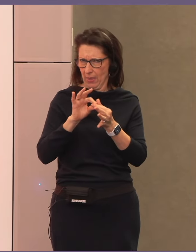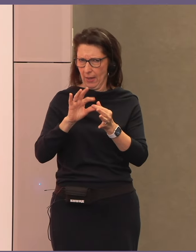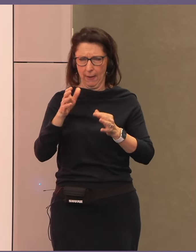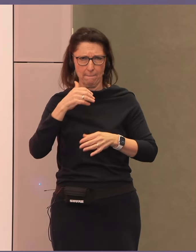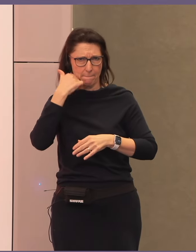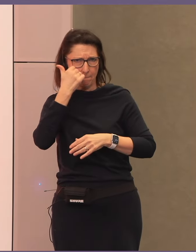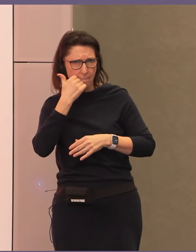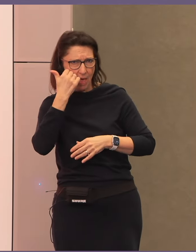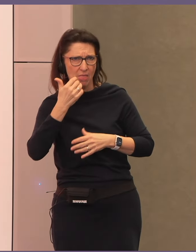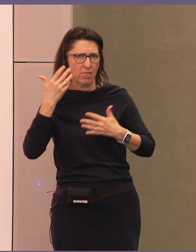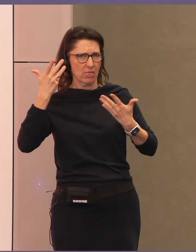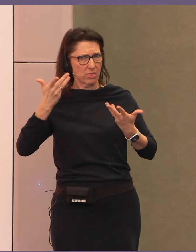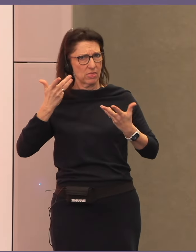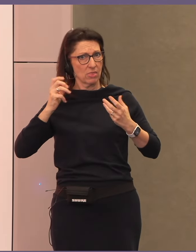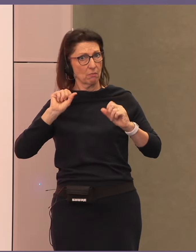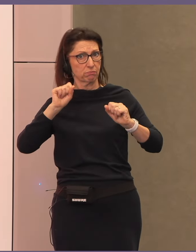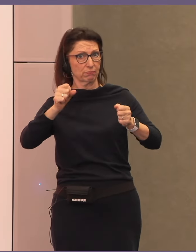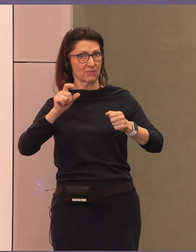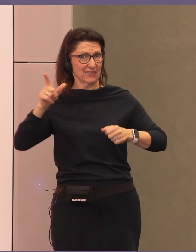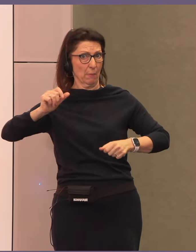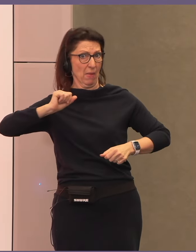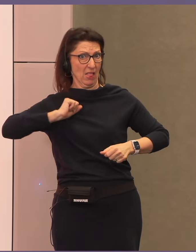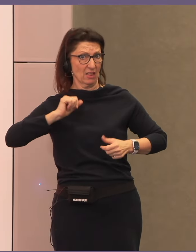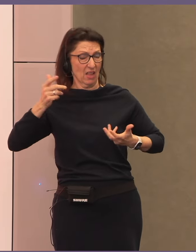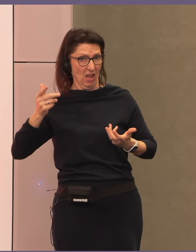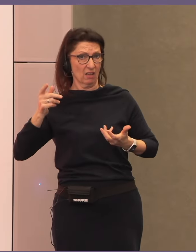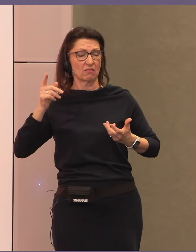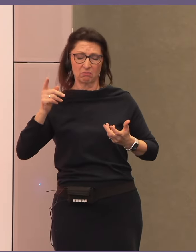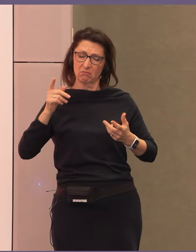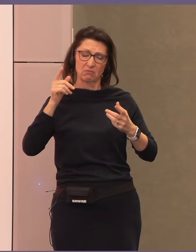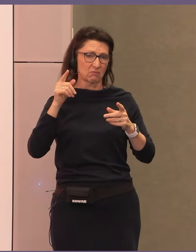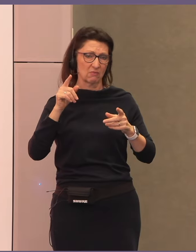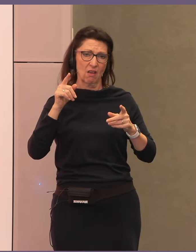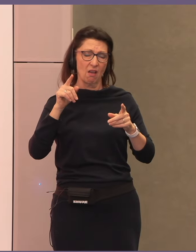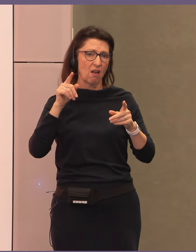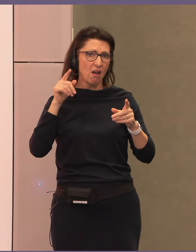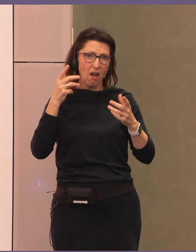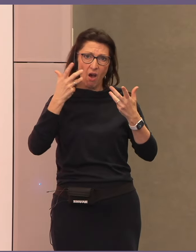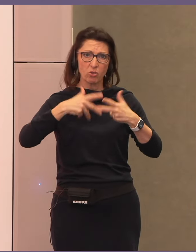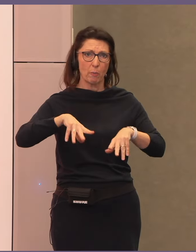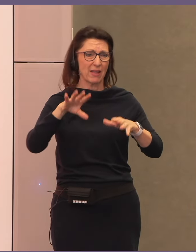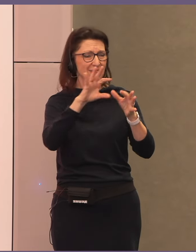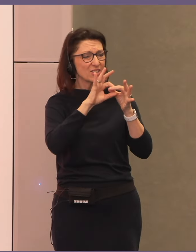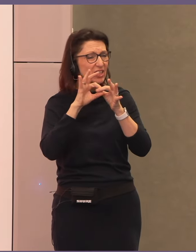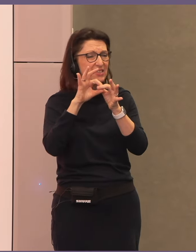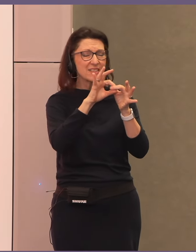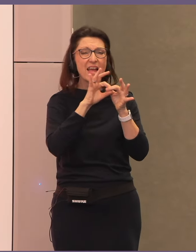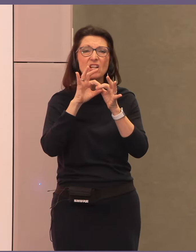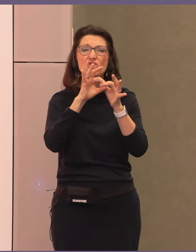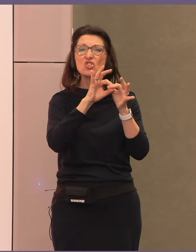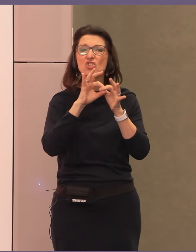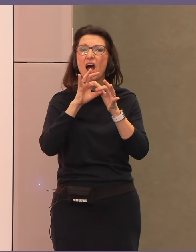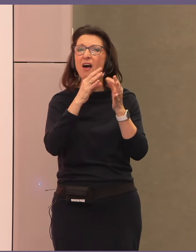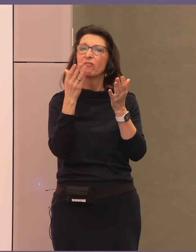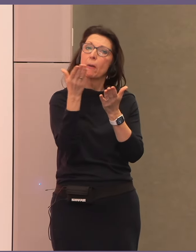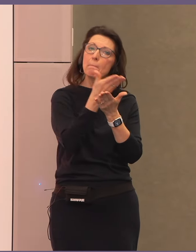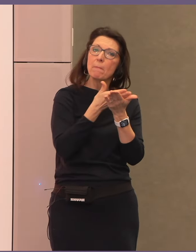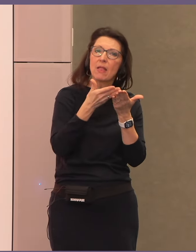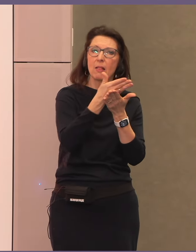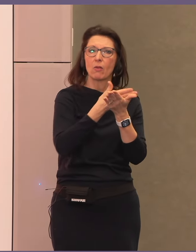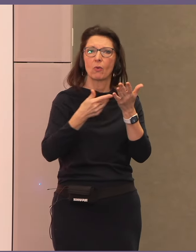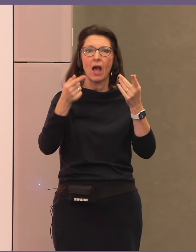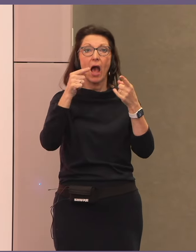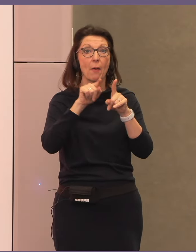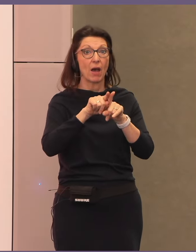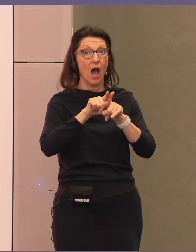der Nationalismus und der Militarismus sich negativ auf die Bildung von gesellschaftlicher Solidarität und auch Frauensolidarität